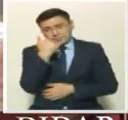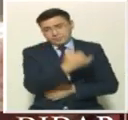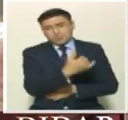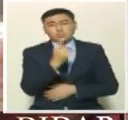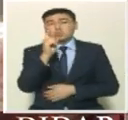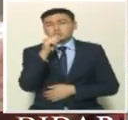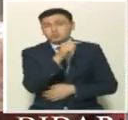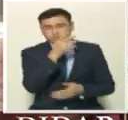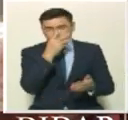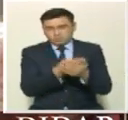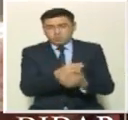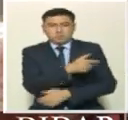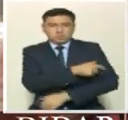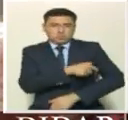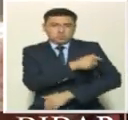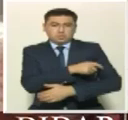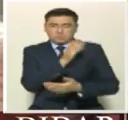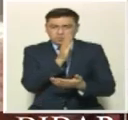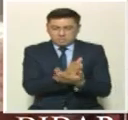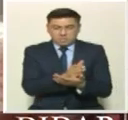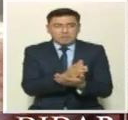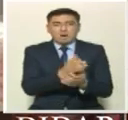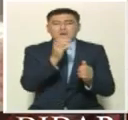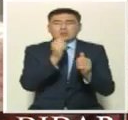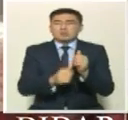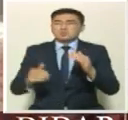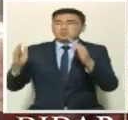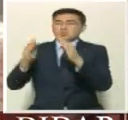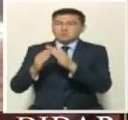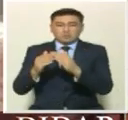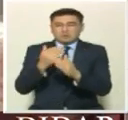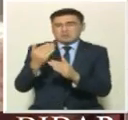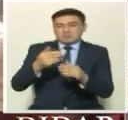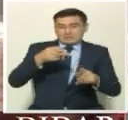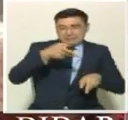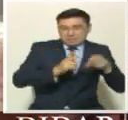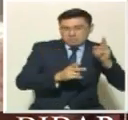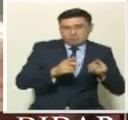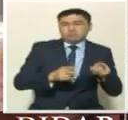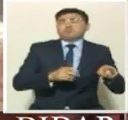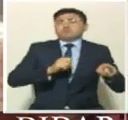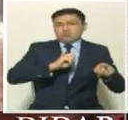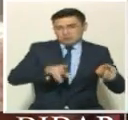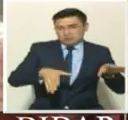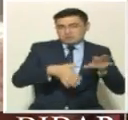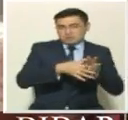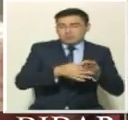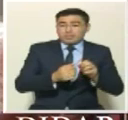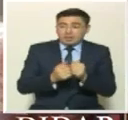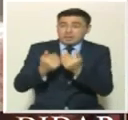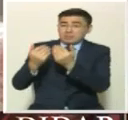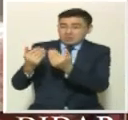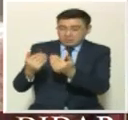кезекшілік диспетчері бар, сол әрбір үйге бекітілген сантехник мамандары бар, сондықтан бұл шаралар біздерде біліп отырмыз түсіп